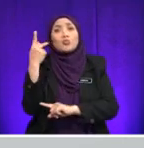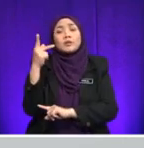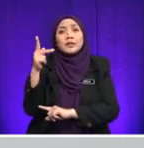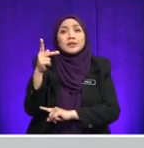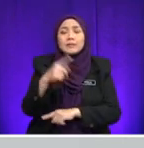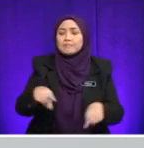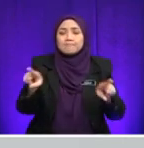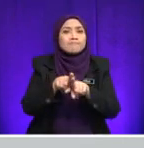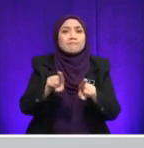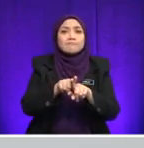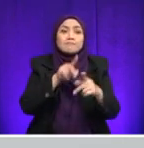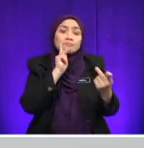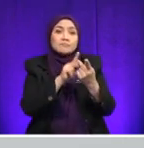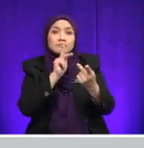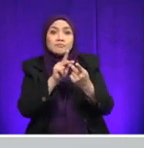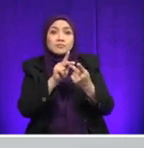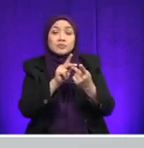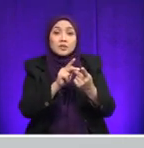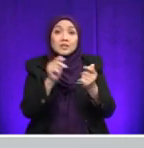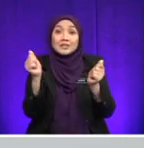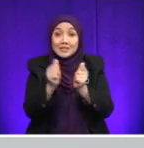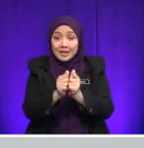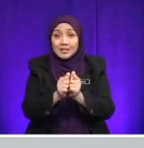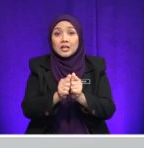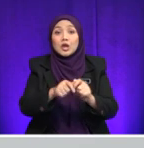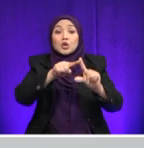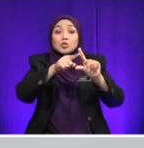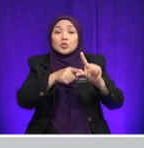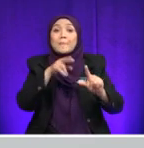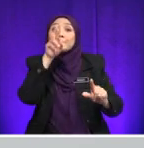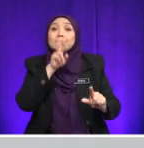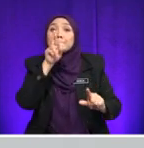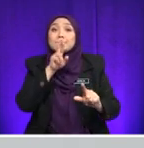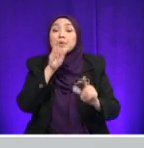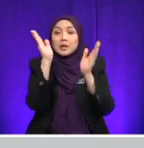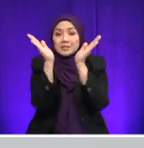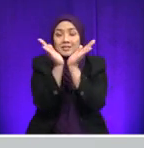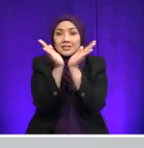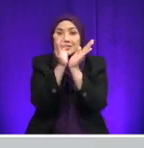sepadan bagi sudut merah nih jadi adalah 180